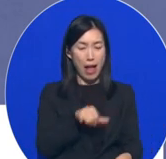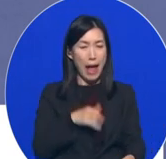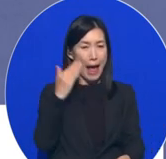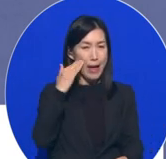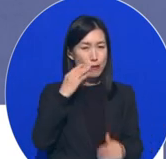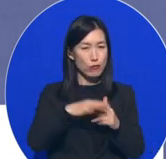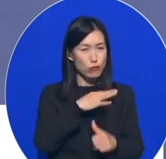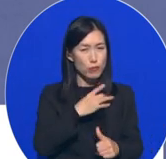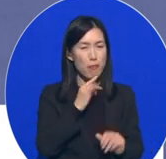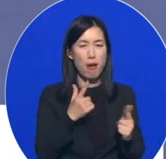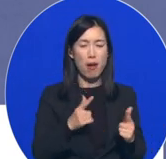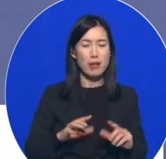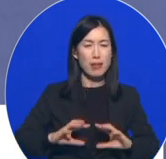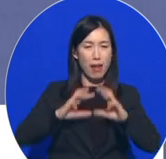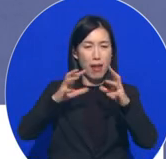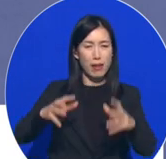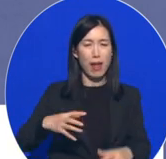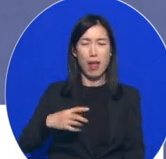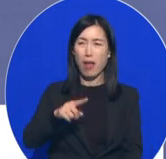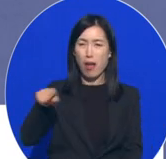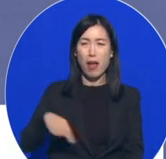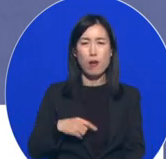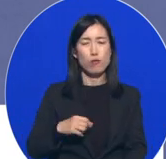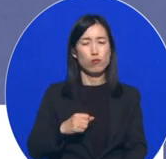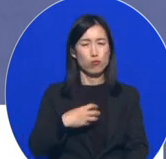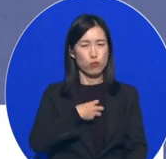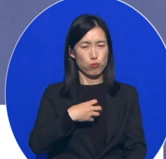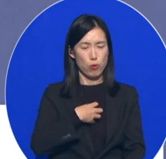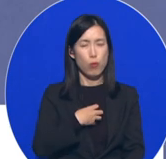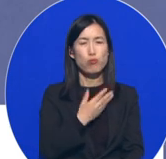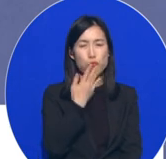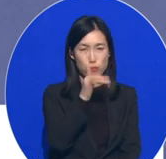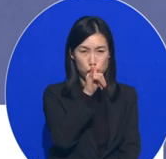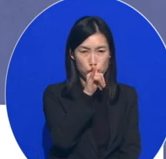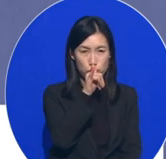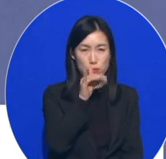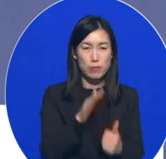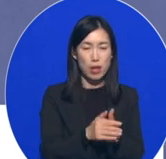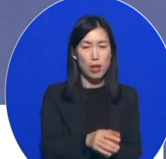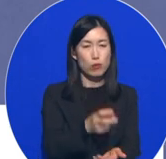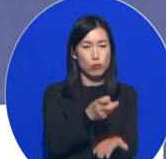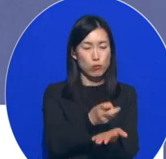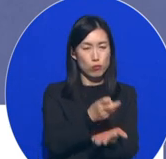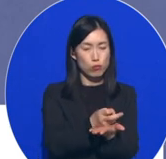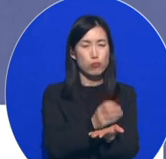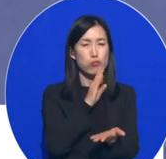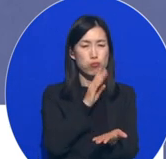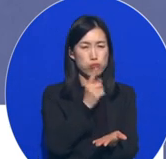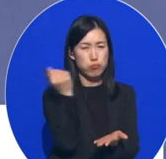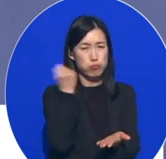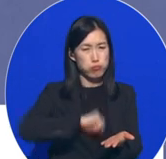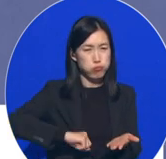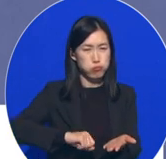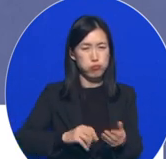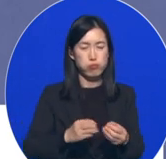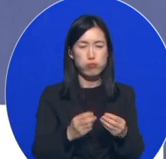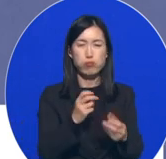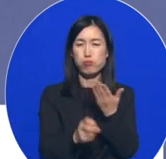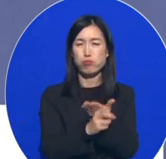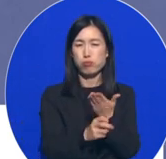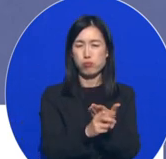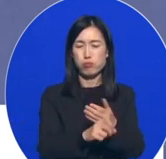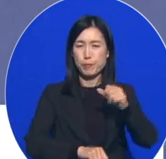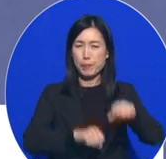세계 안보에 대한 중대한 위협임을 강조하고 규범 기반 질서를 저해하는 이와 같은